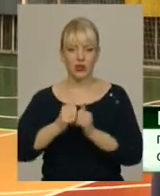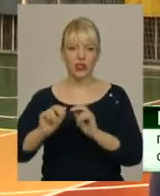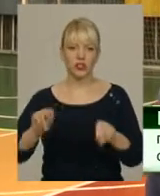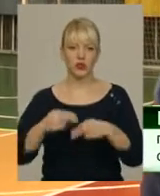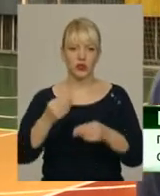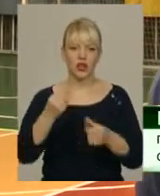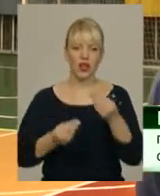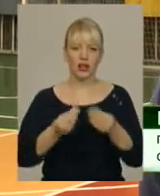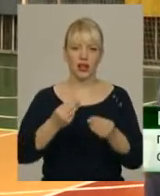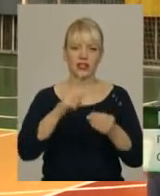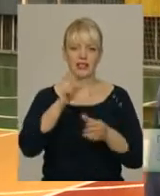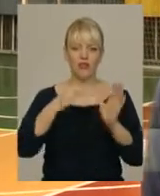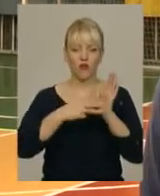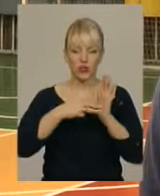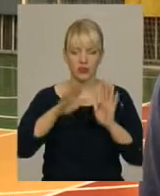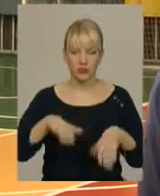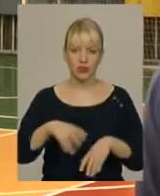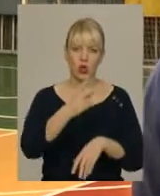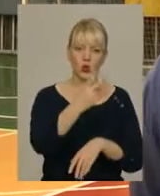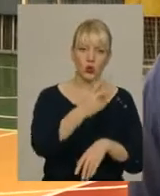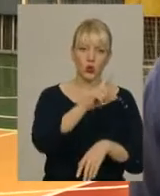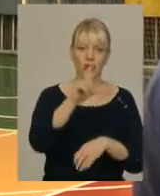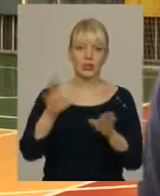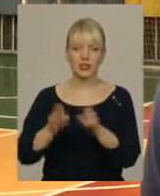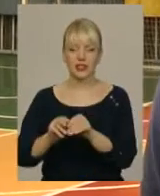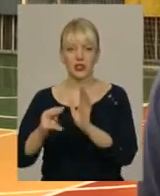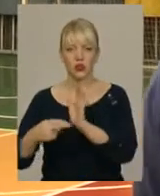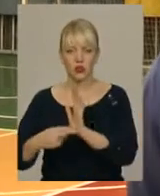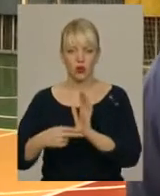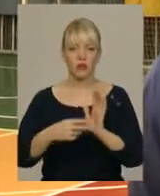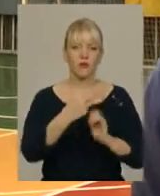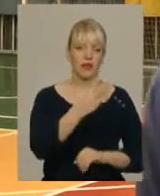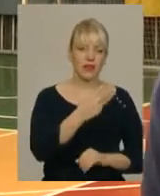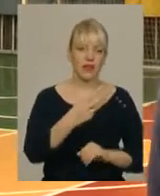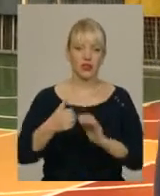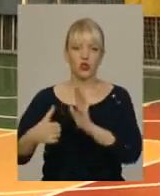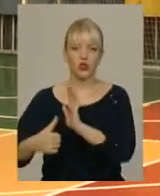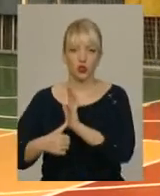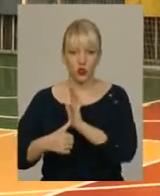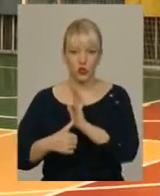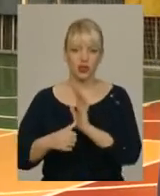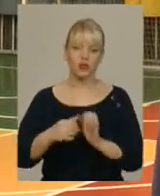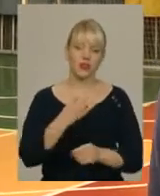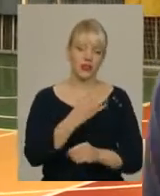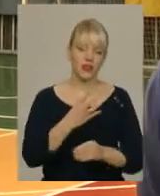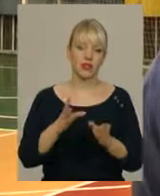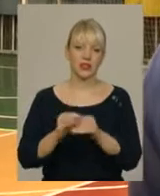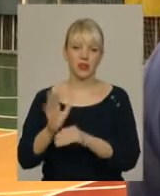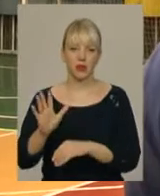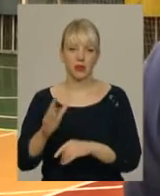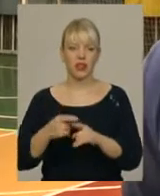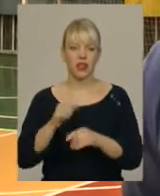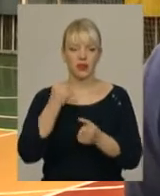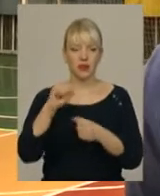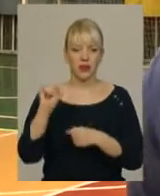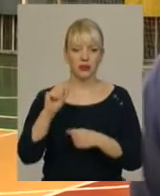грає з восьмим місцем, друге місце з сьомим, третє з шостим і четверте з п'ятим. Переможці грають далі, вже